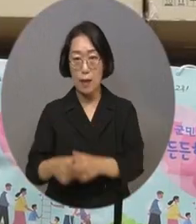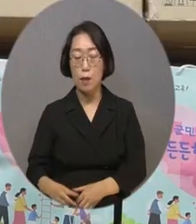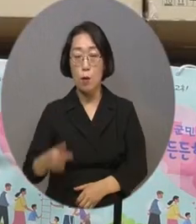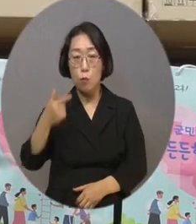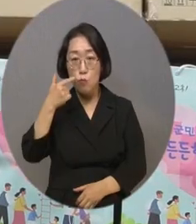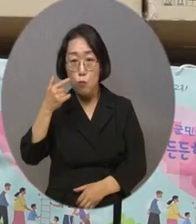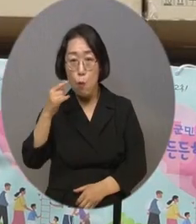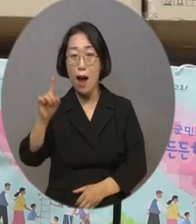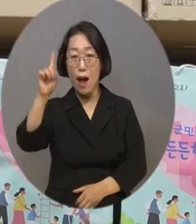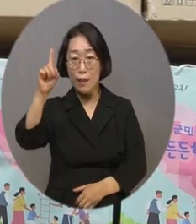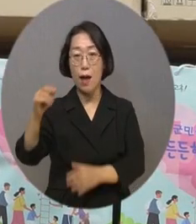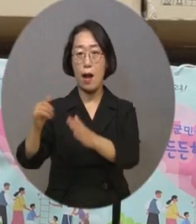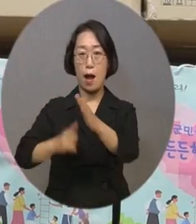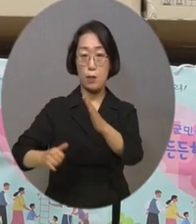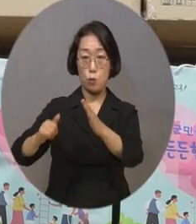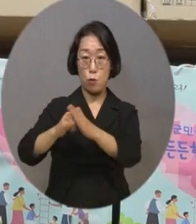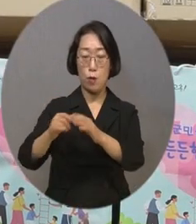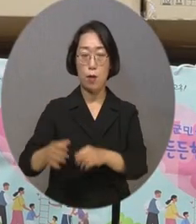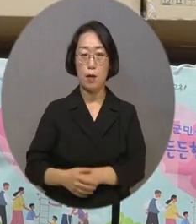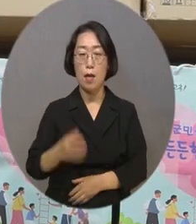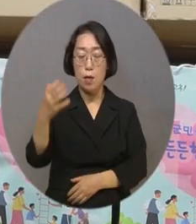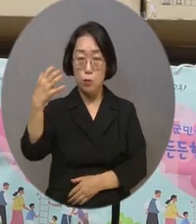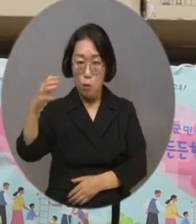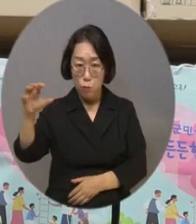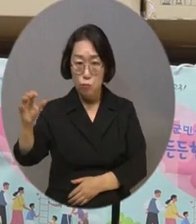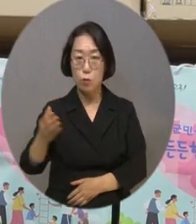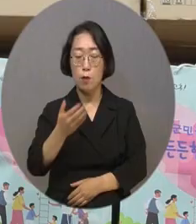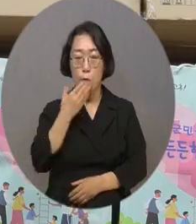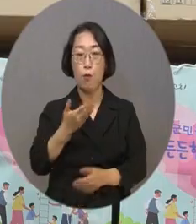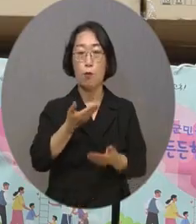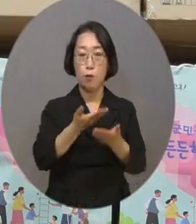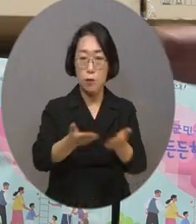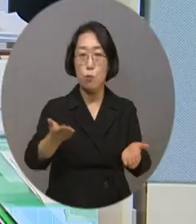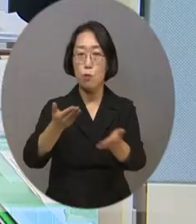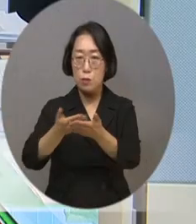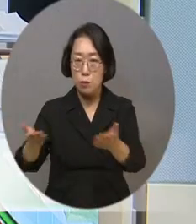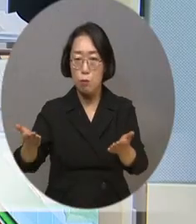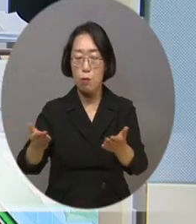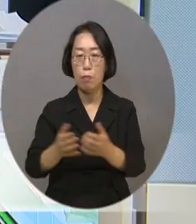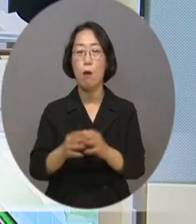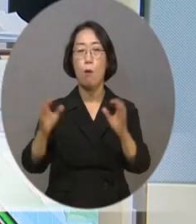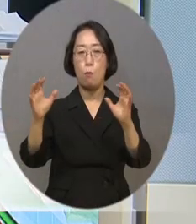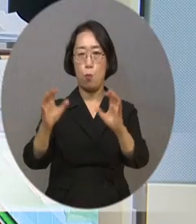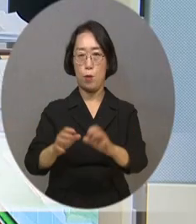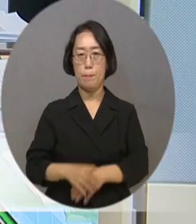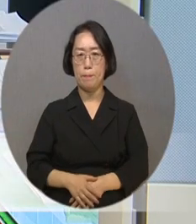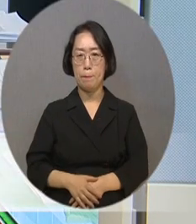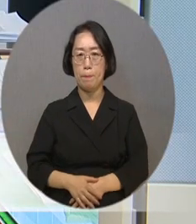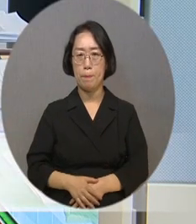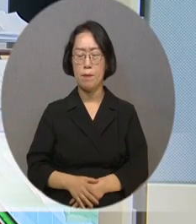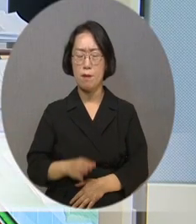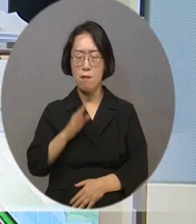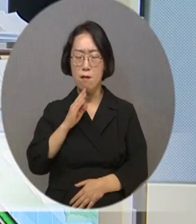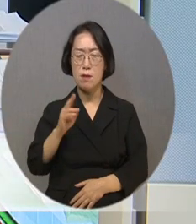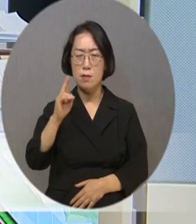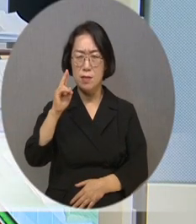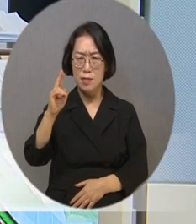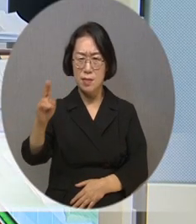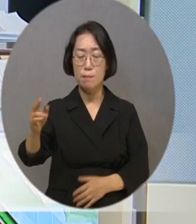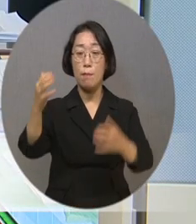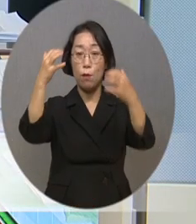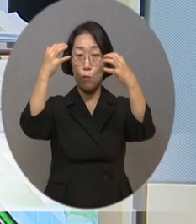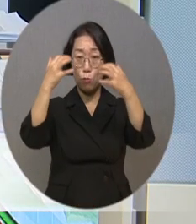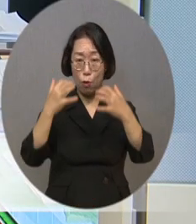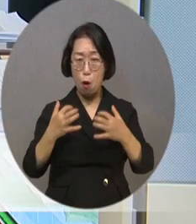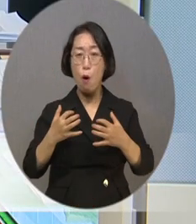취약계층에게 선풍기와 식료품을 지원하는 전달식을 가졌습니다. 이번에는 이제 혹서기 대비해서 우리